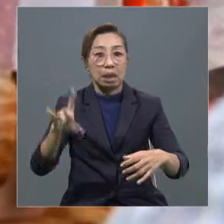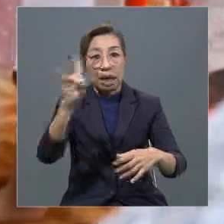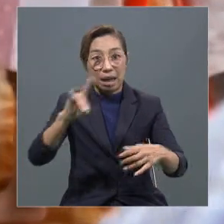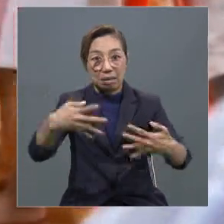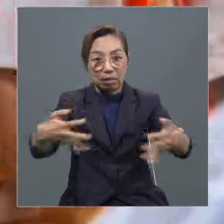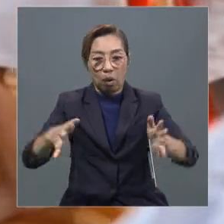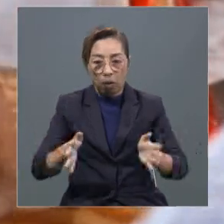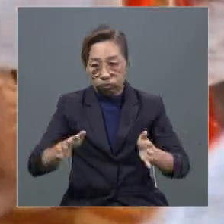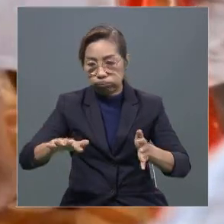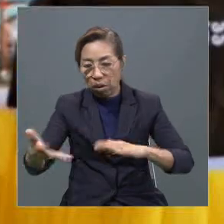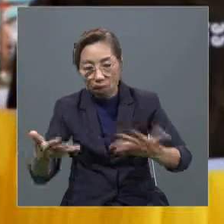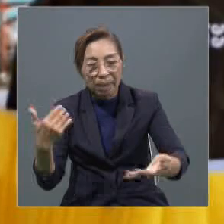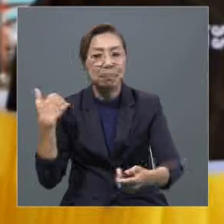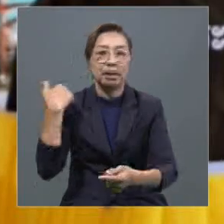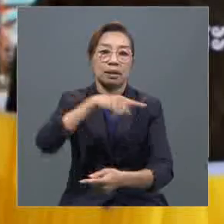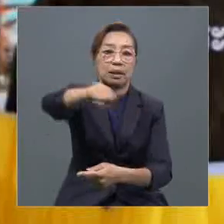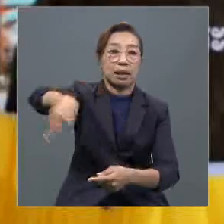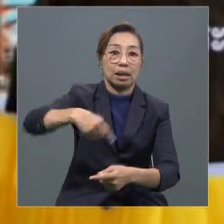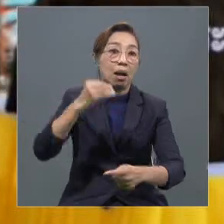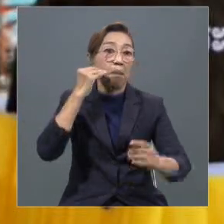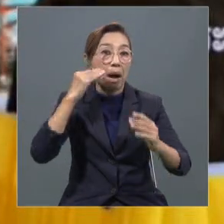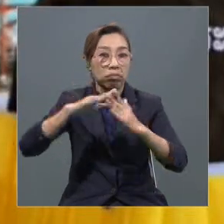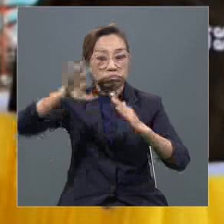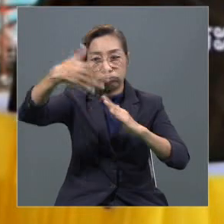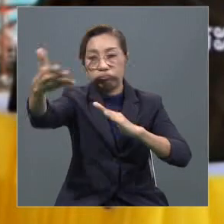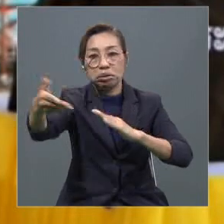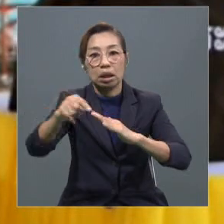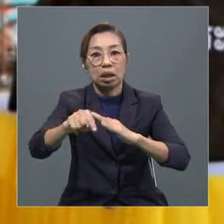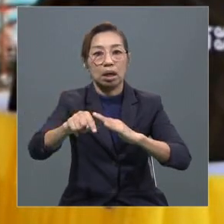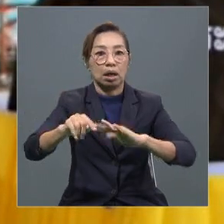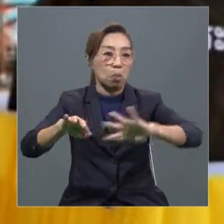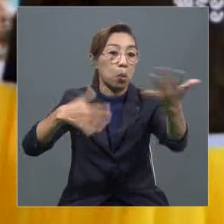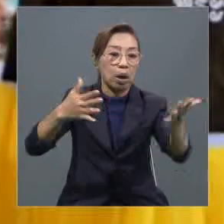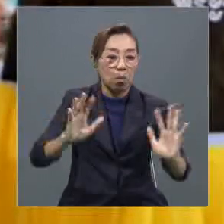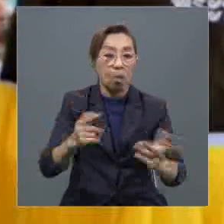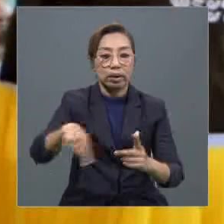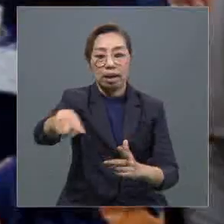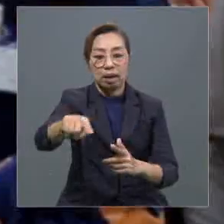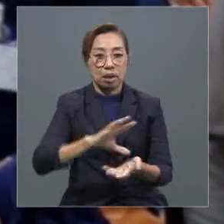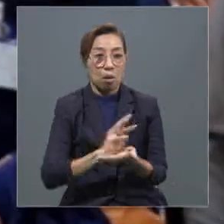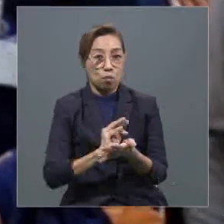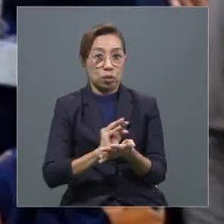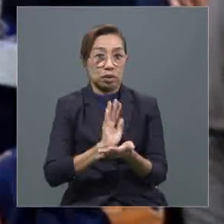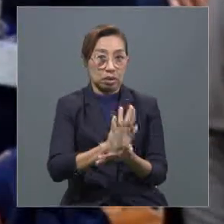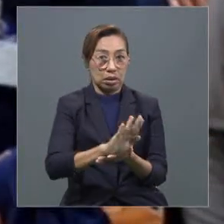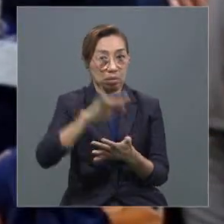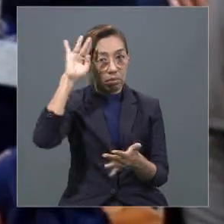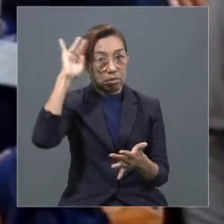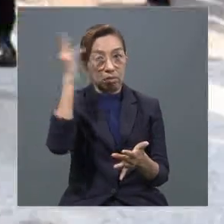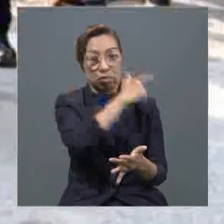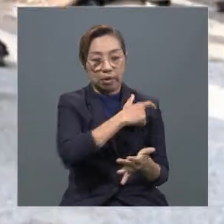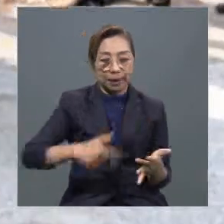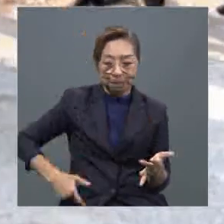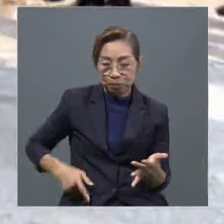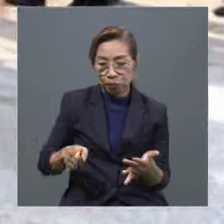ได้รับความเสียหายด้วยสำหรับบ้านเรือนที่ถูกพายุพัดหลังคาปลิวทั้งหลังค่ะทางมูลนิธิราชประชานุเคราะห์นะคะ